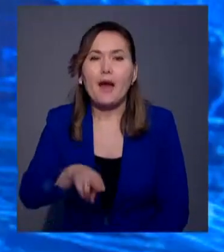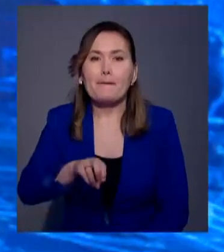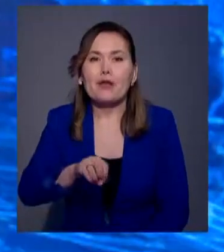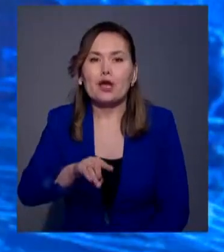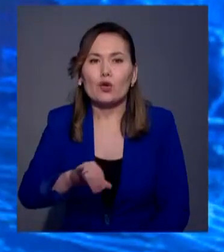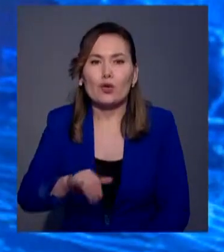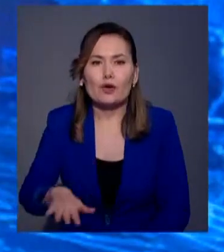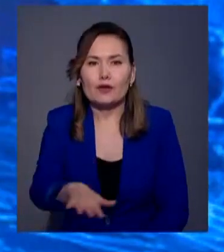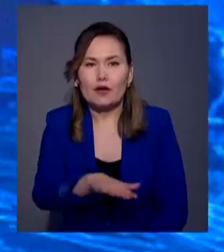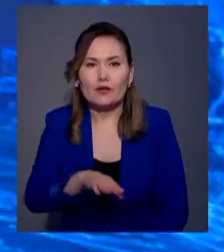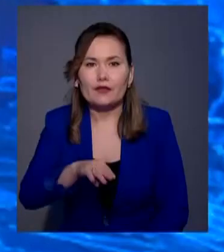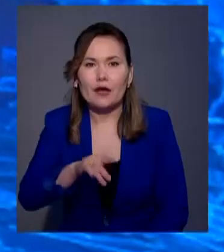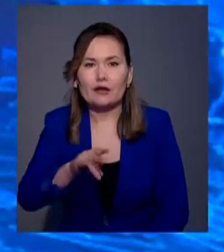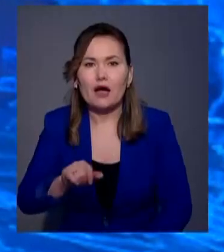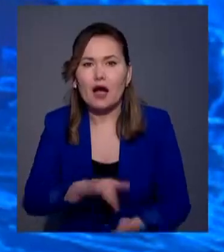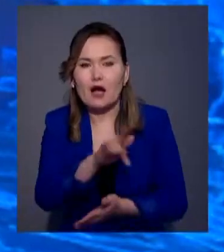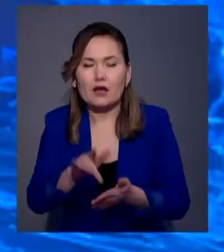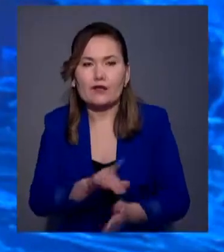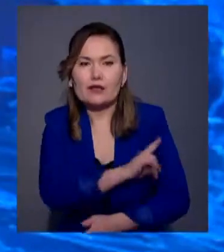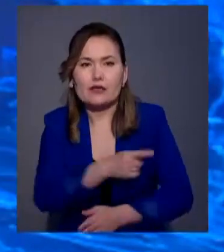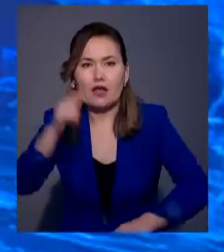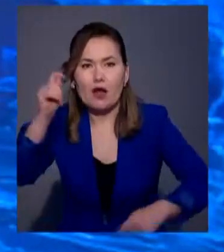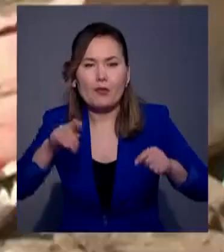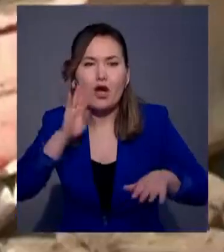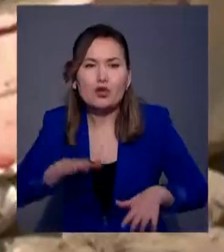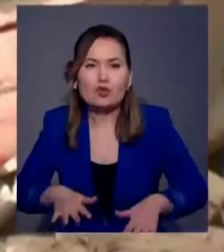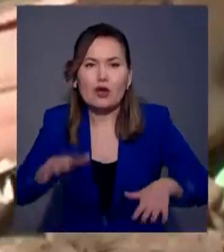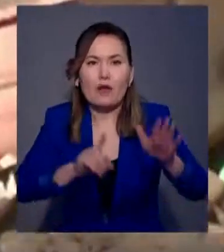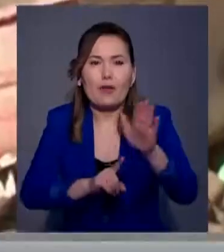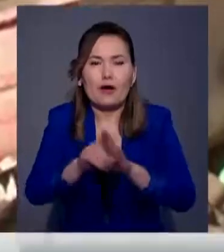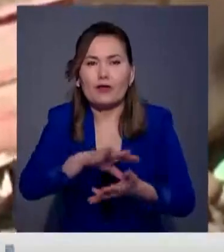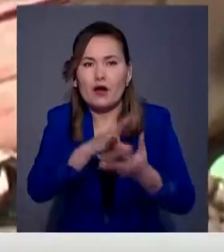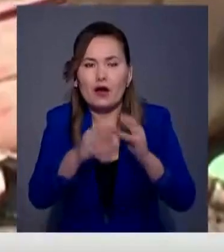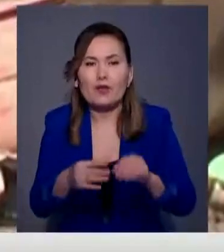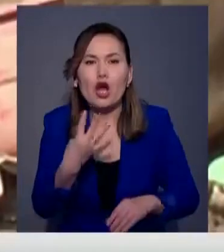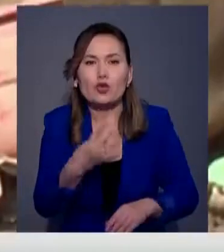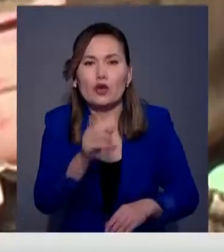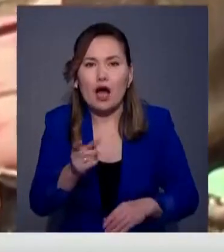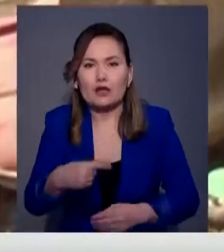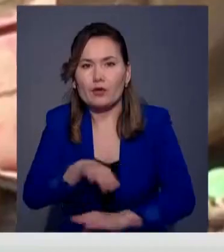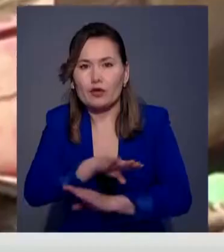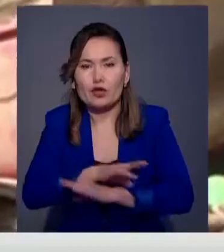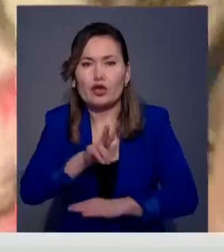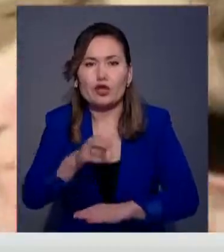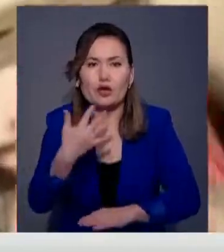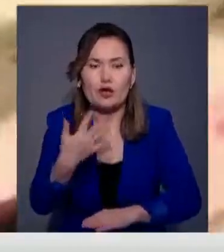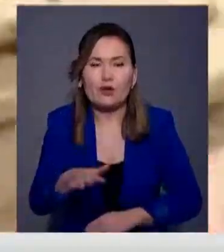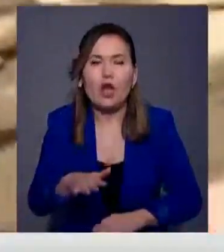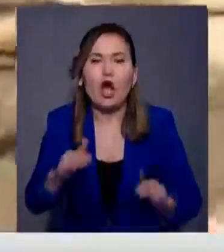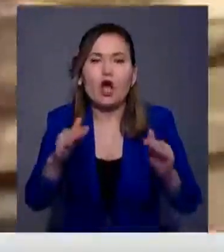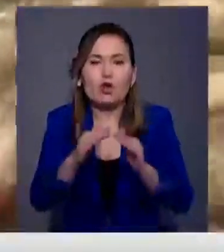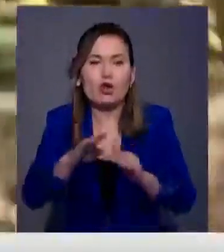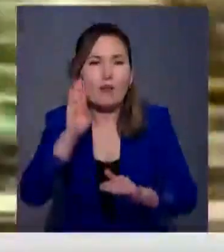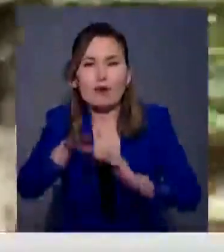Перудың оңтүстігіндегі Такна қаласында нөсер соңы су тасқынына ұласты. Салдарынан 4 адам ажал құшқан. 250 үйге